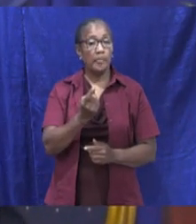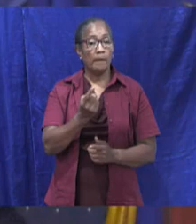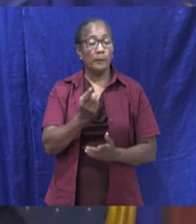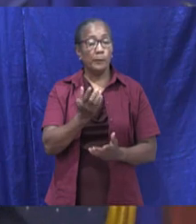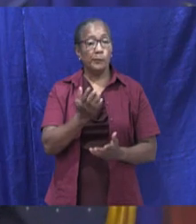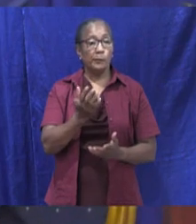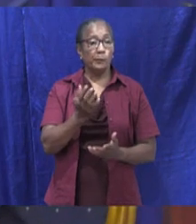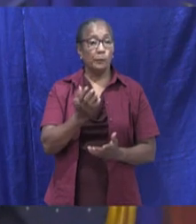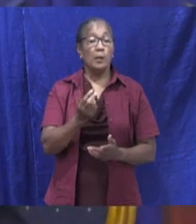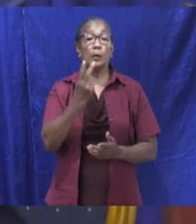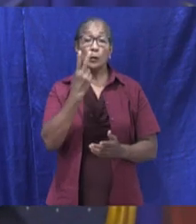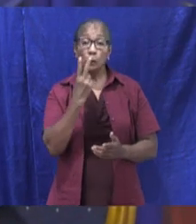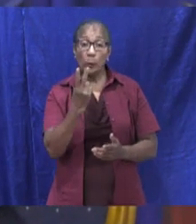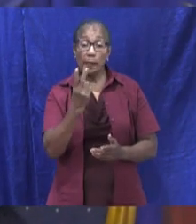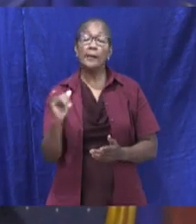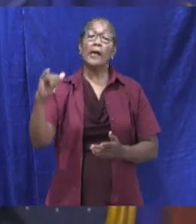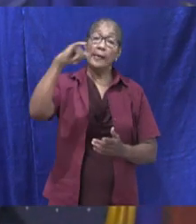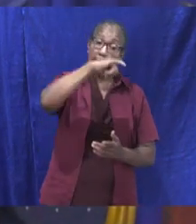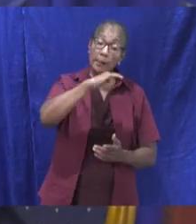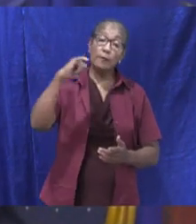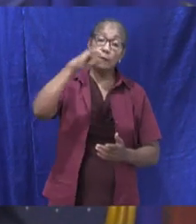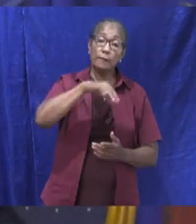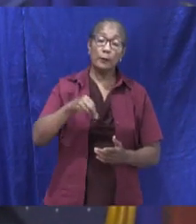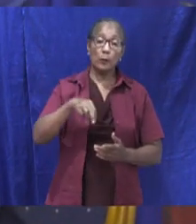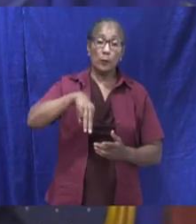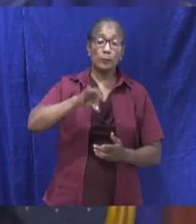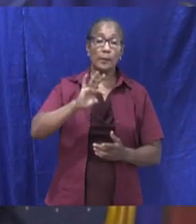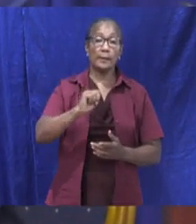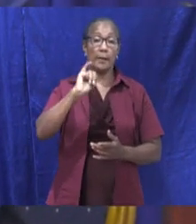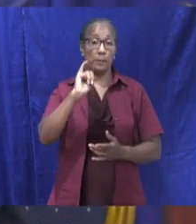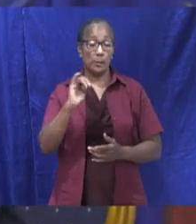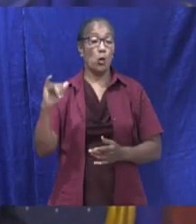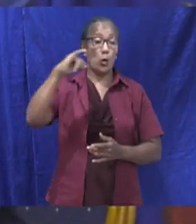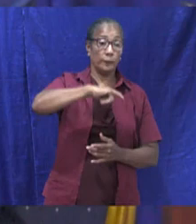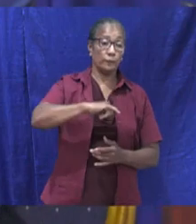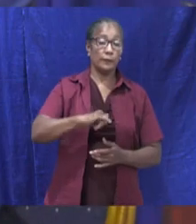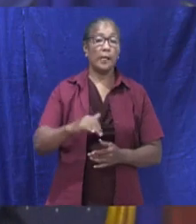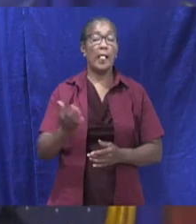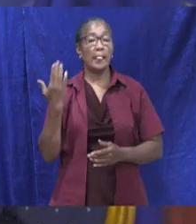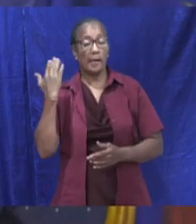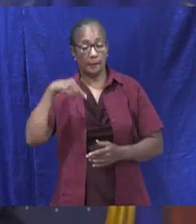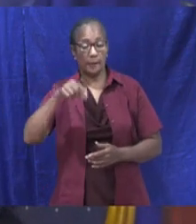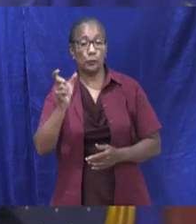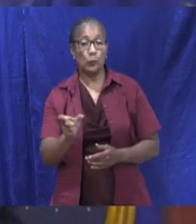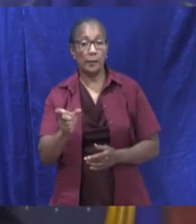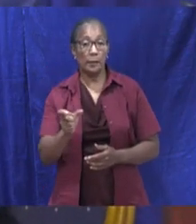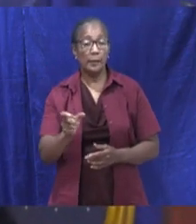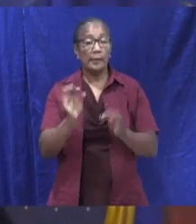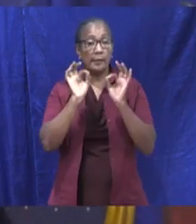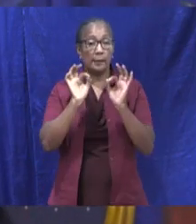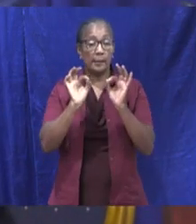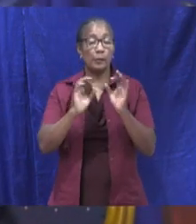een tweede repatriatievlucht vanuit Miami uit te voeren later deze week. De details hiervan